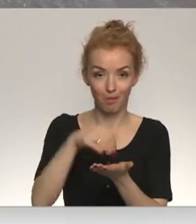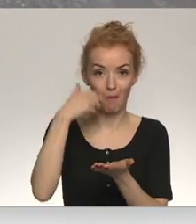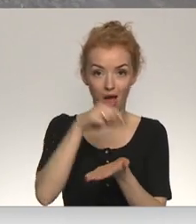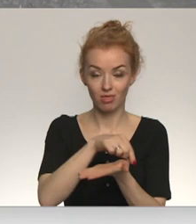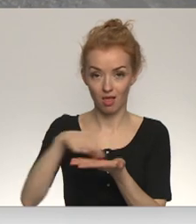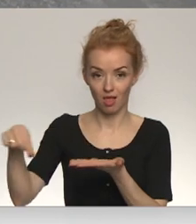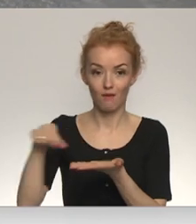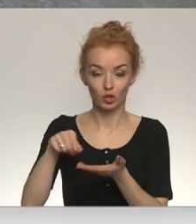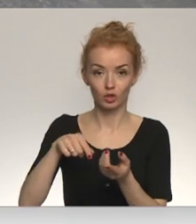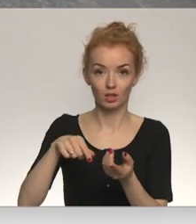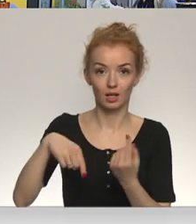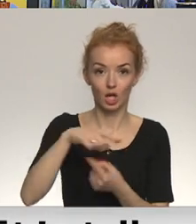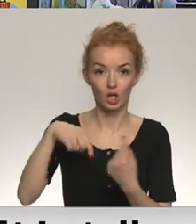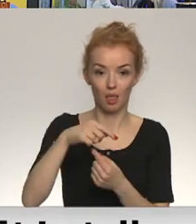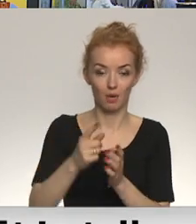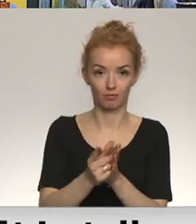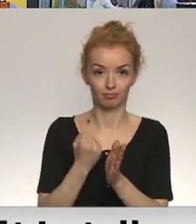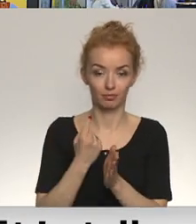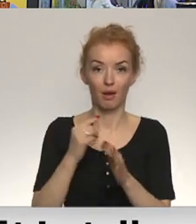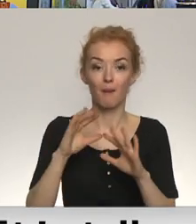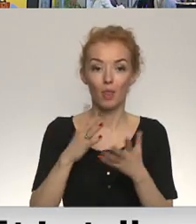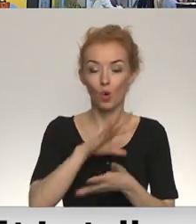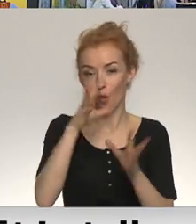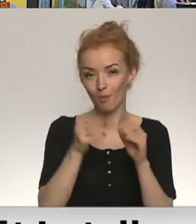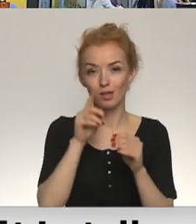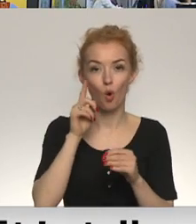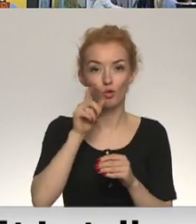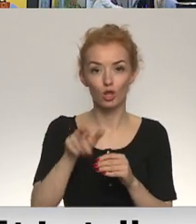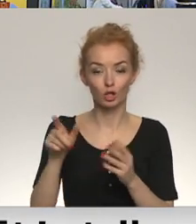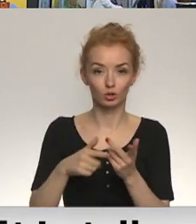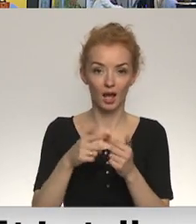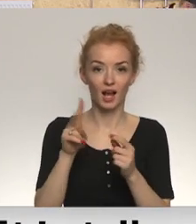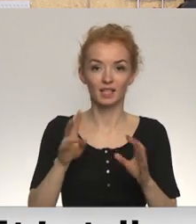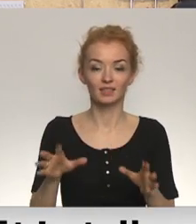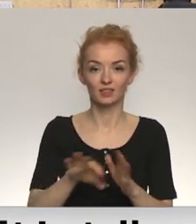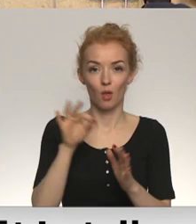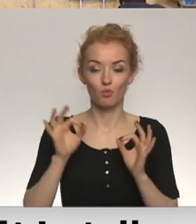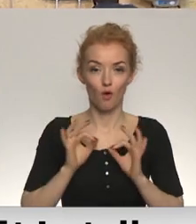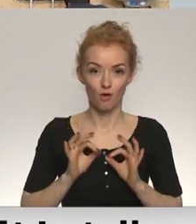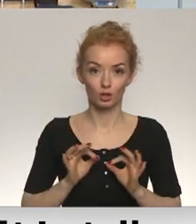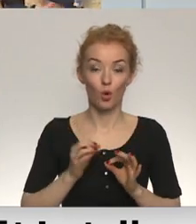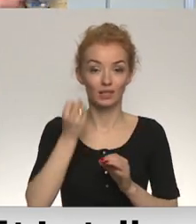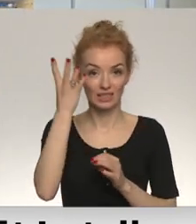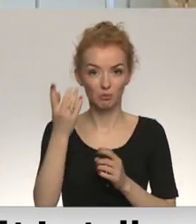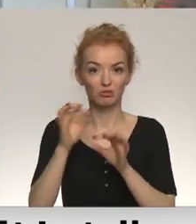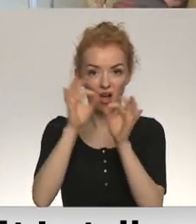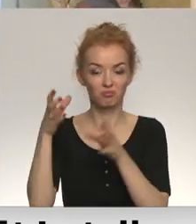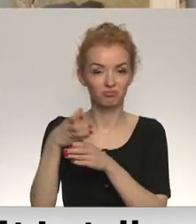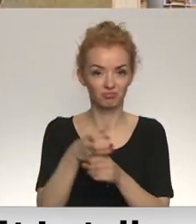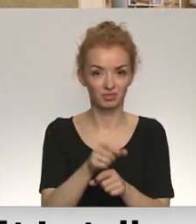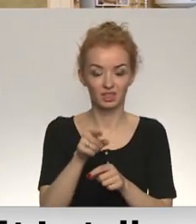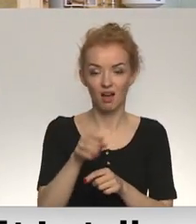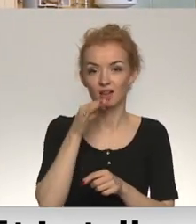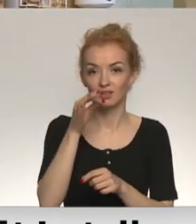pieņemsim griežas atpakaļ nebrauc tālāk. Diemžēl kopējais jauniešu skaits, kur izvēlas profesionālo izglītību sarūk, saka Valsts izglītības